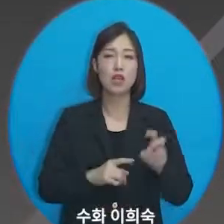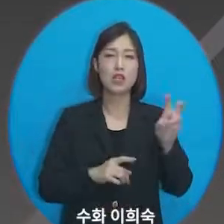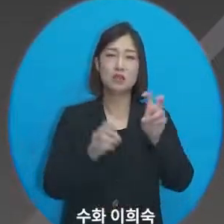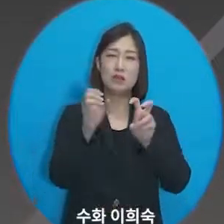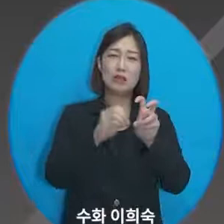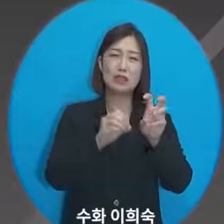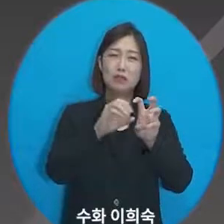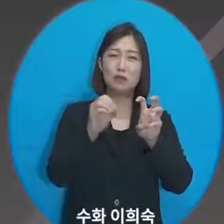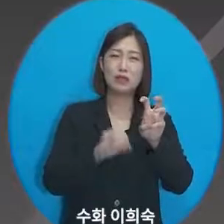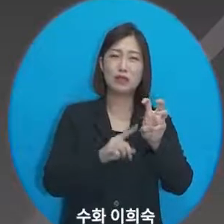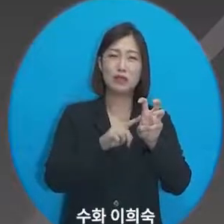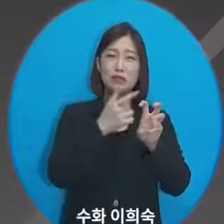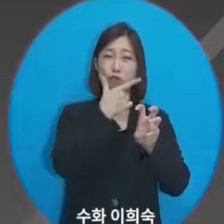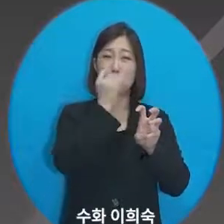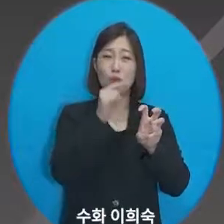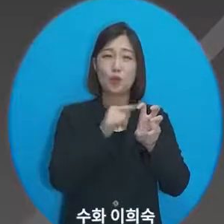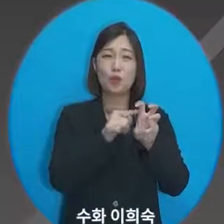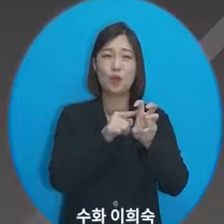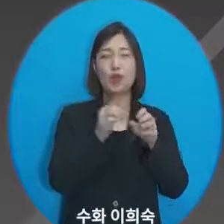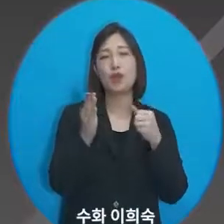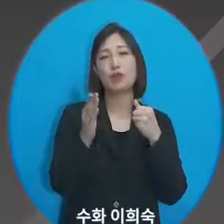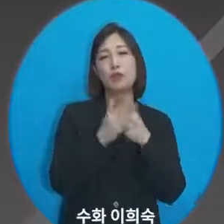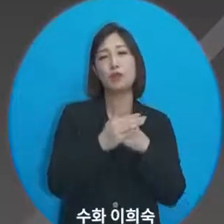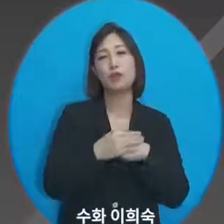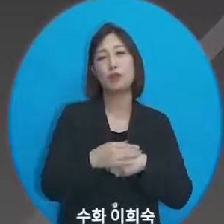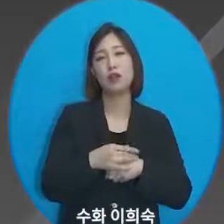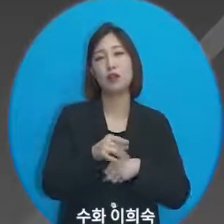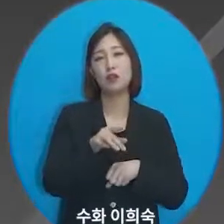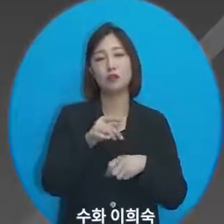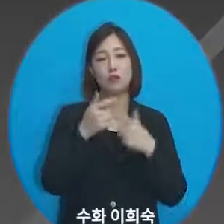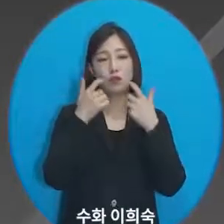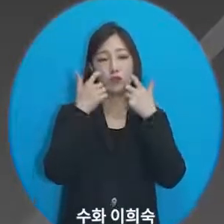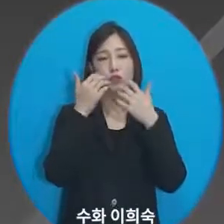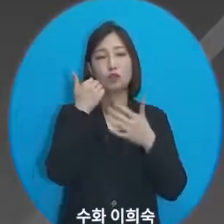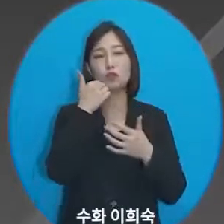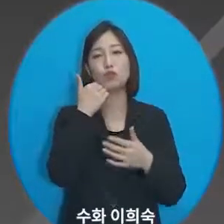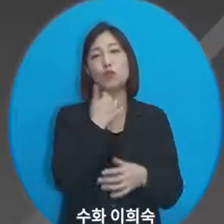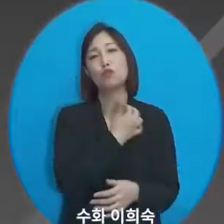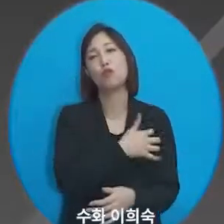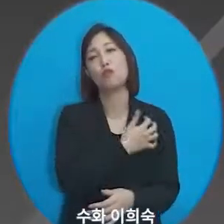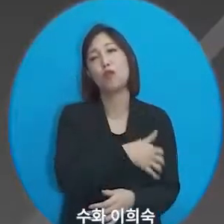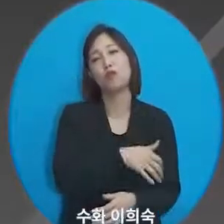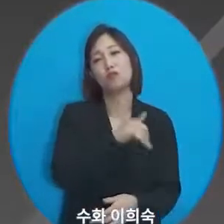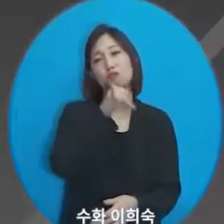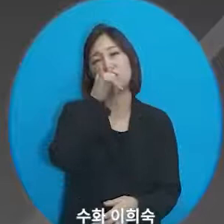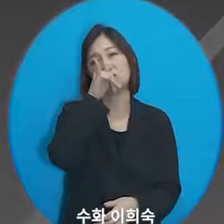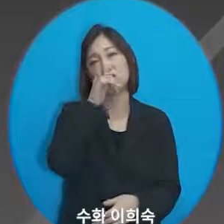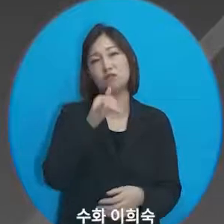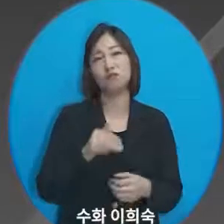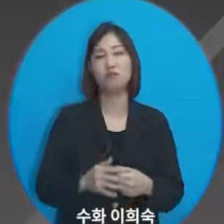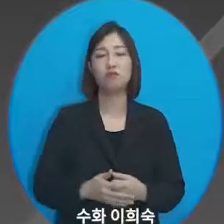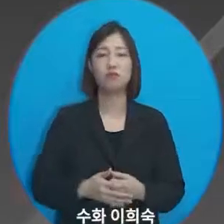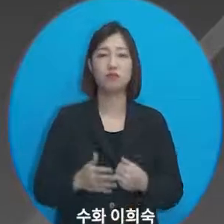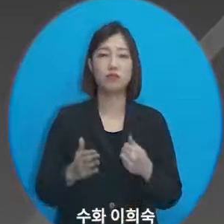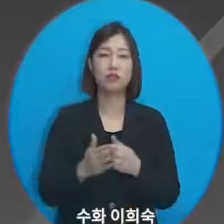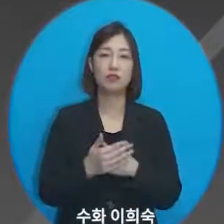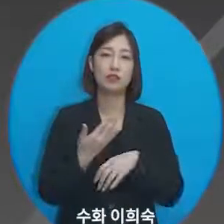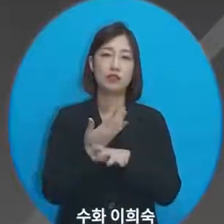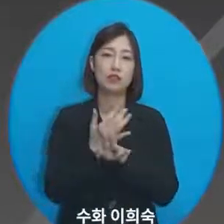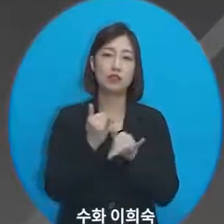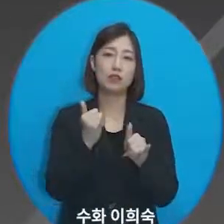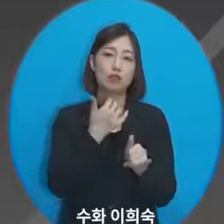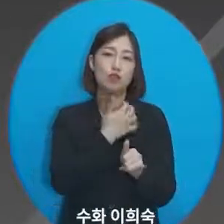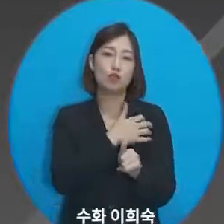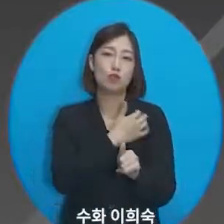배제를 되게 마련이거든요. 또한 교통약자 이동 편의 실태 조사라는 것도 지금 국토부에서 지금 하고 있습니다. 이것도